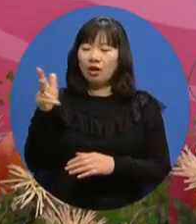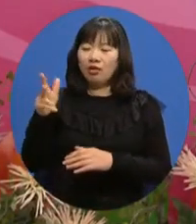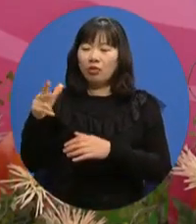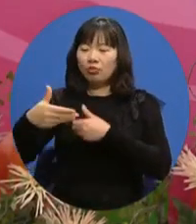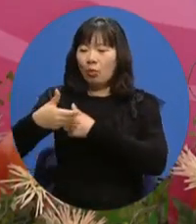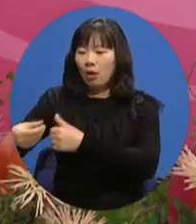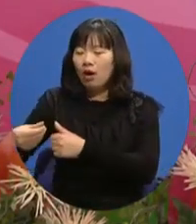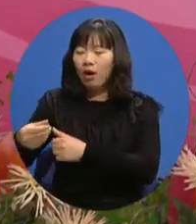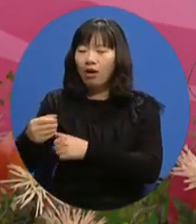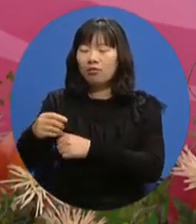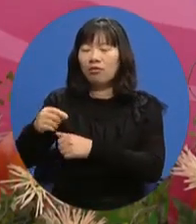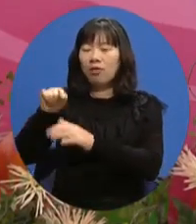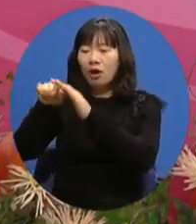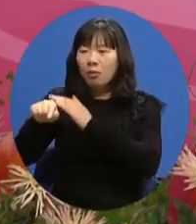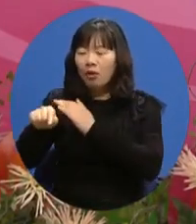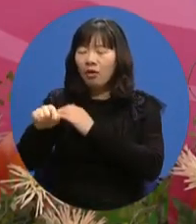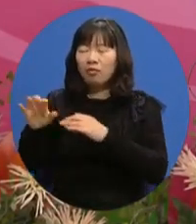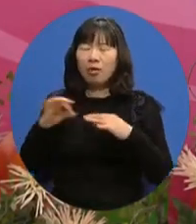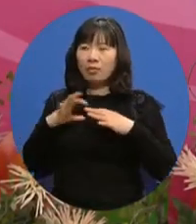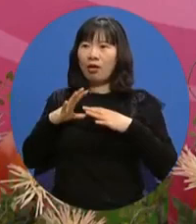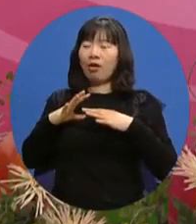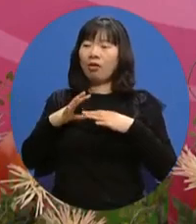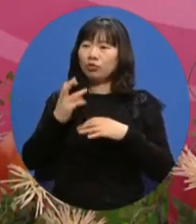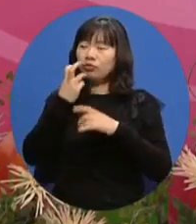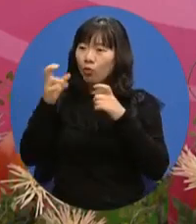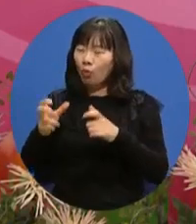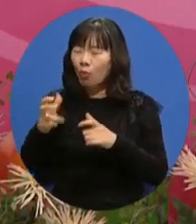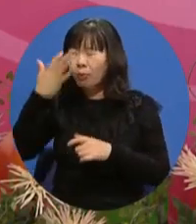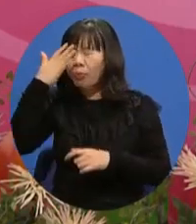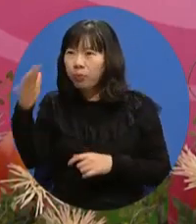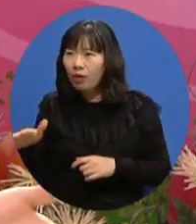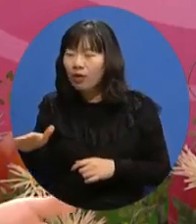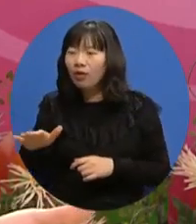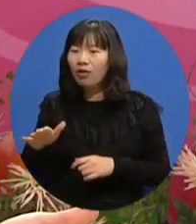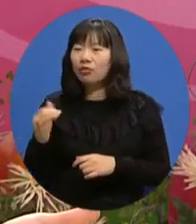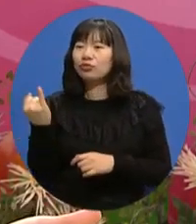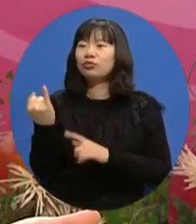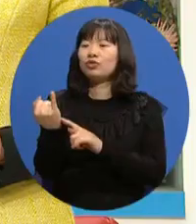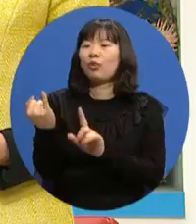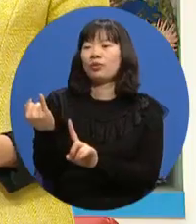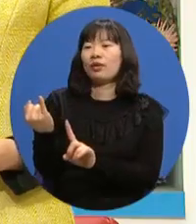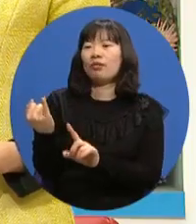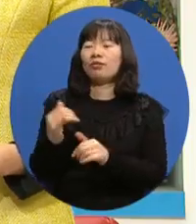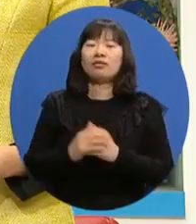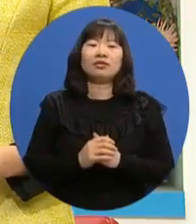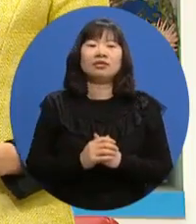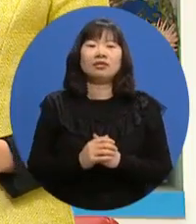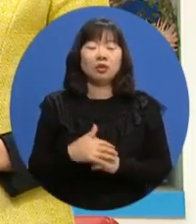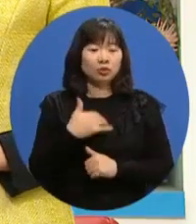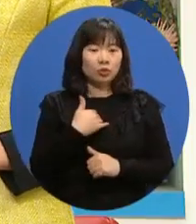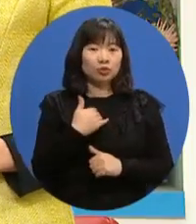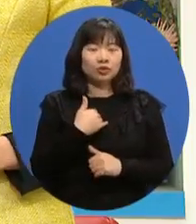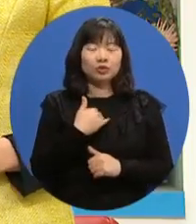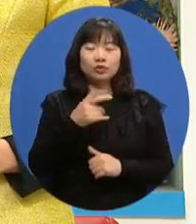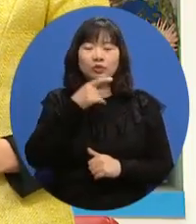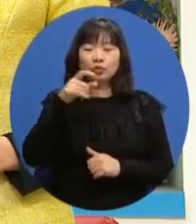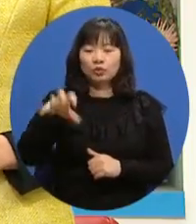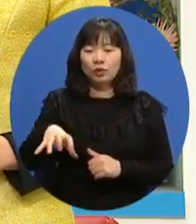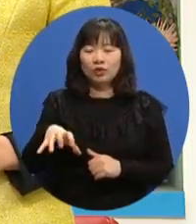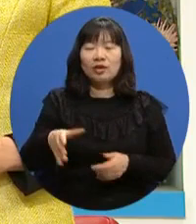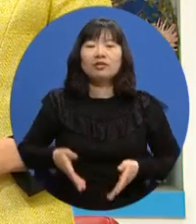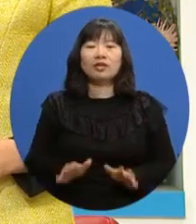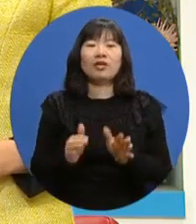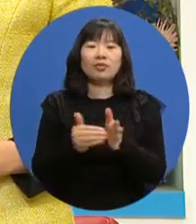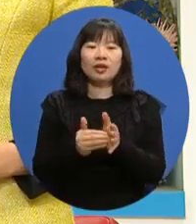뜻밖의 곳에 가면 저도 네. 깜짝깜짝 놀래요. 아, 서울에 이런 곳이 있었어? 이러면서요. 아. 네. 윤영 씨는 어때요? 서울이 고향이세요? 아니요, 저는